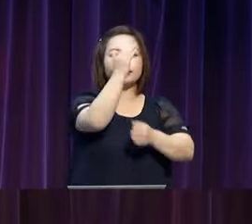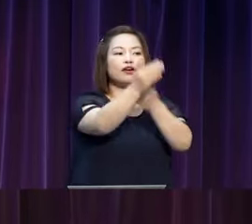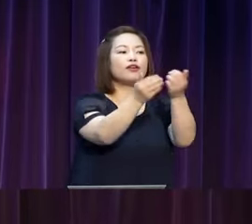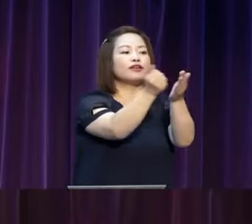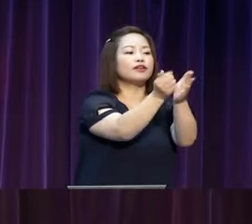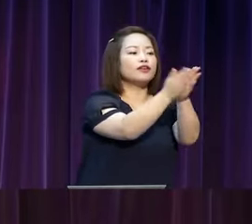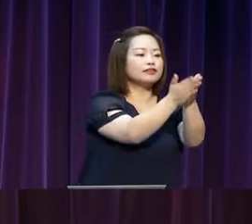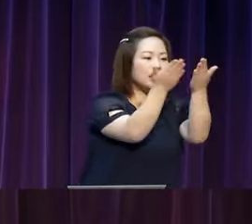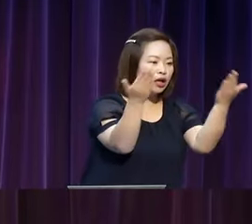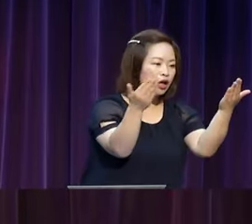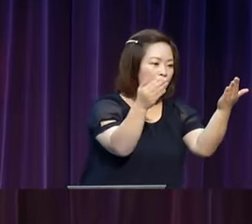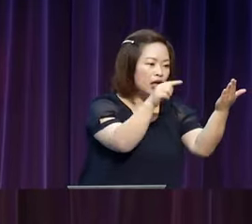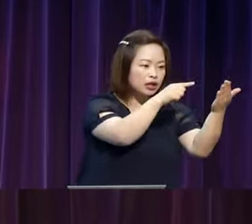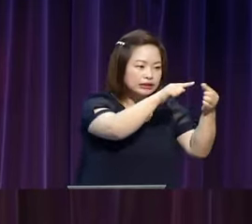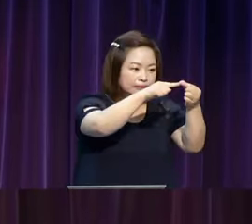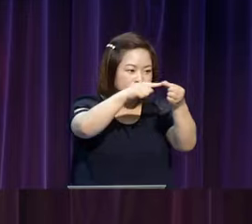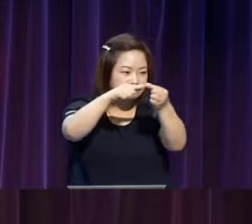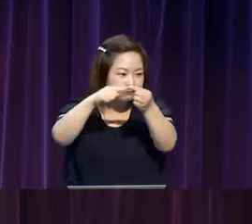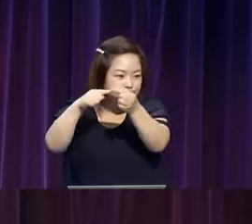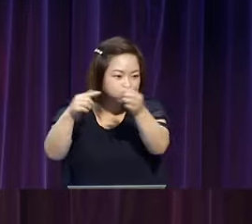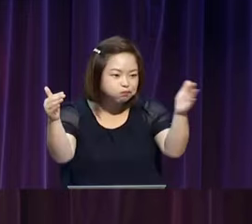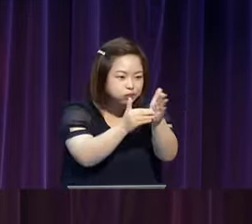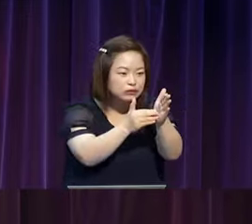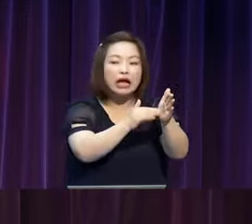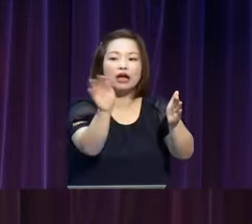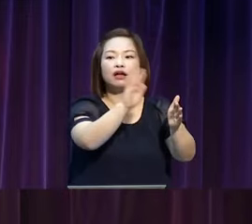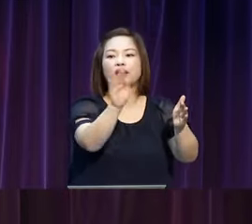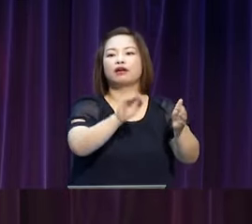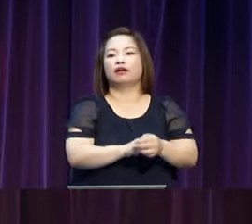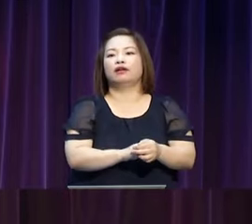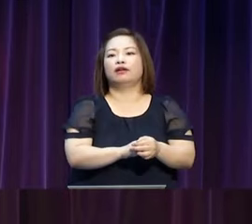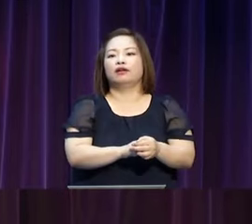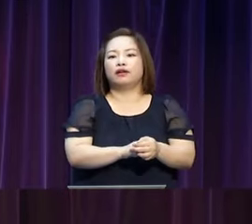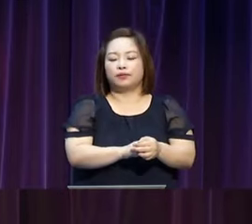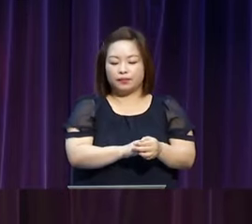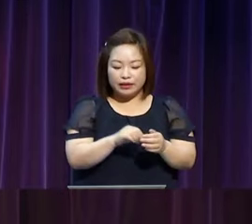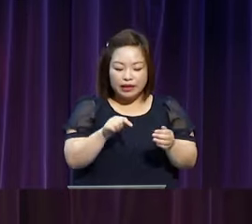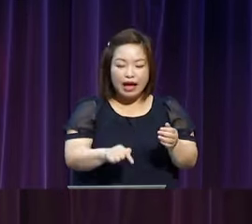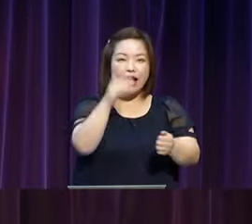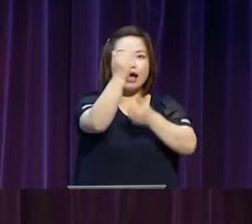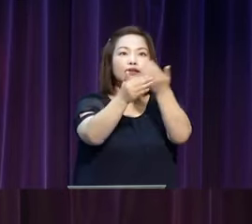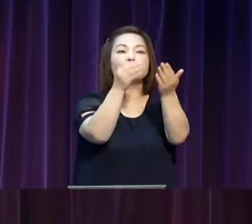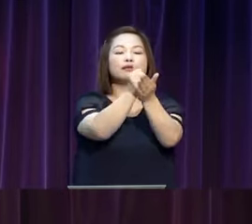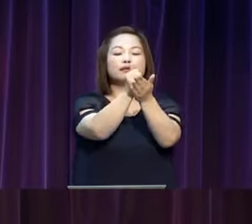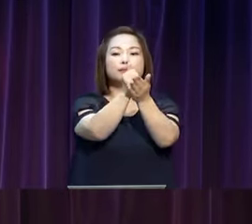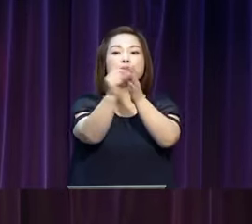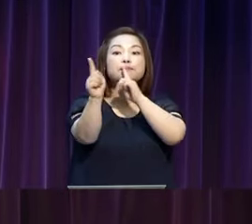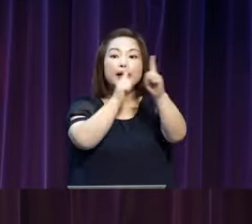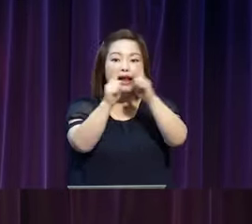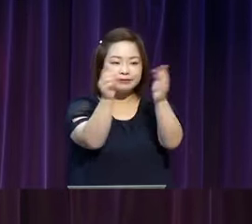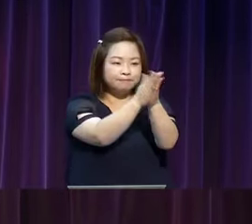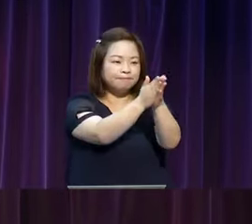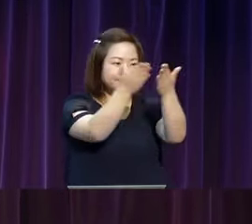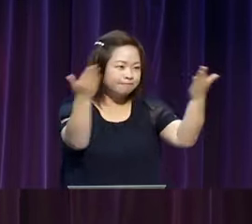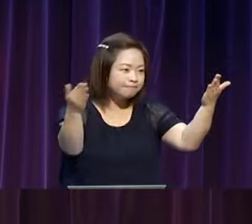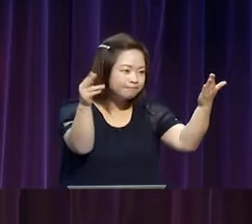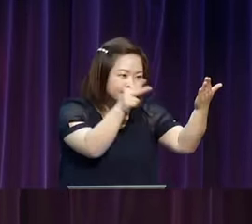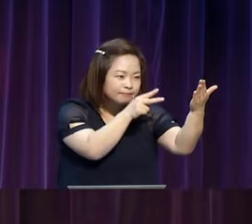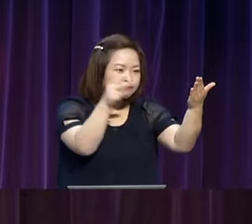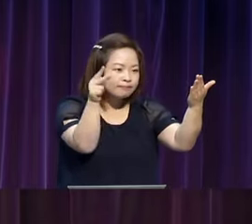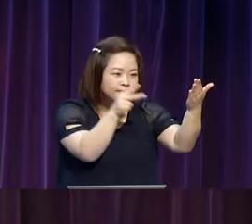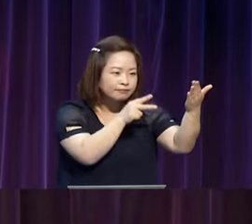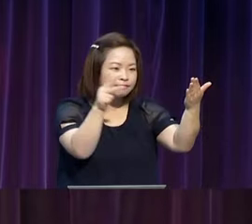글씨로 끝나지 않습니다. 이 말씀은 사람을 바꿔요. 하나님을 위해서 살 수